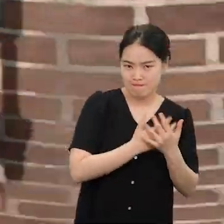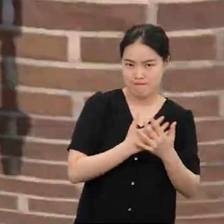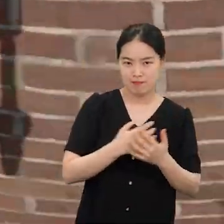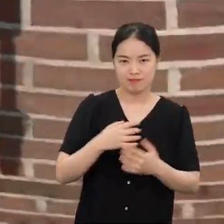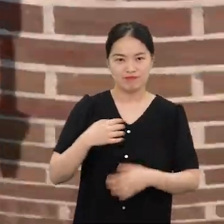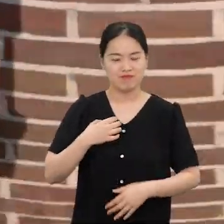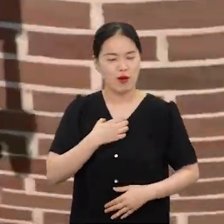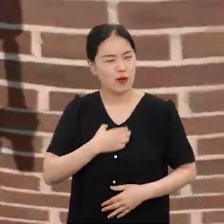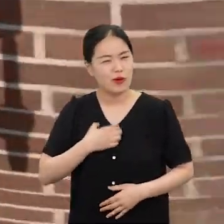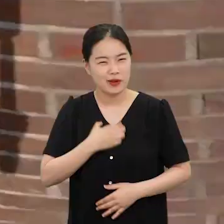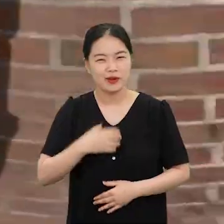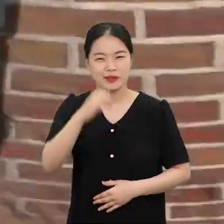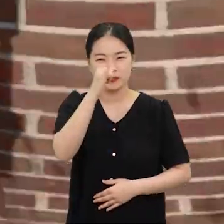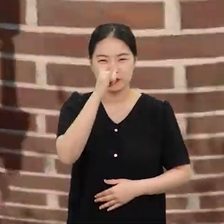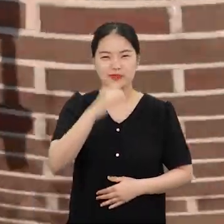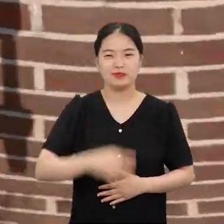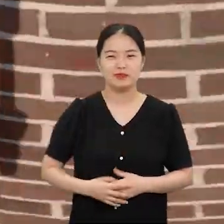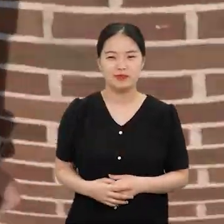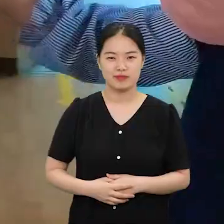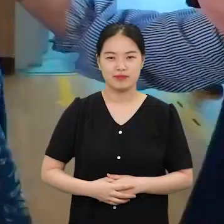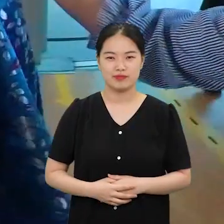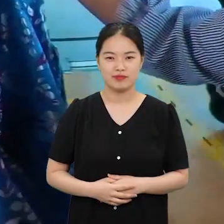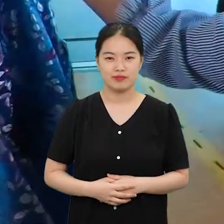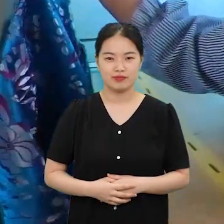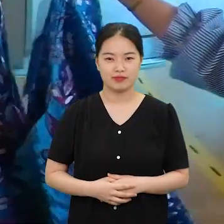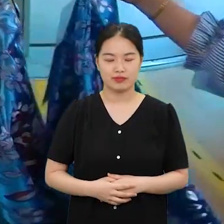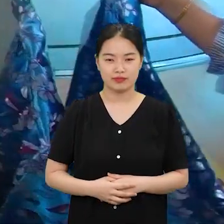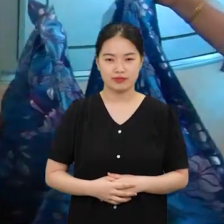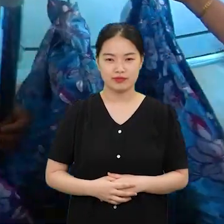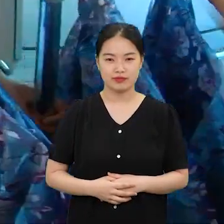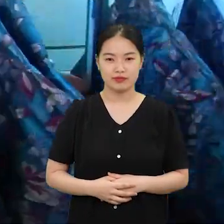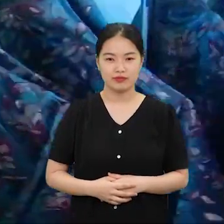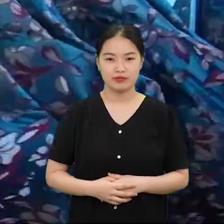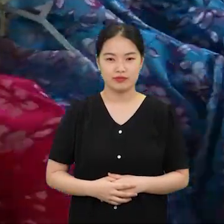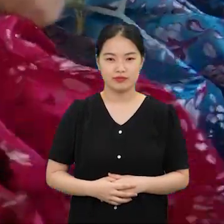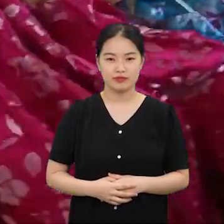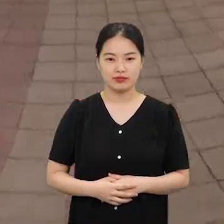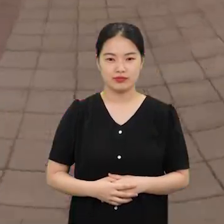또 긴장도 됩니다.